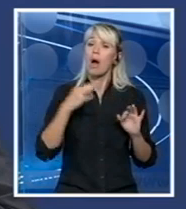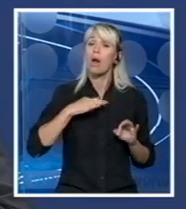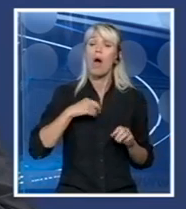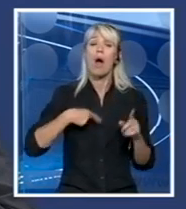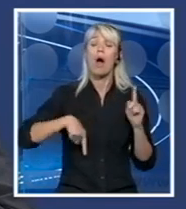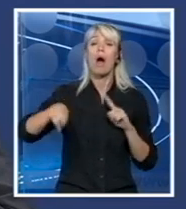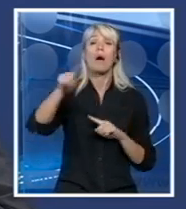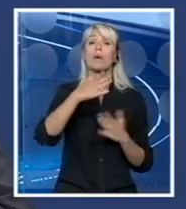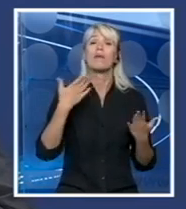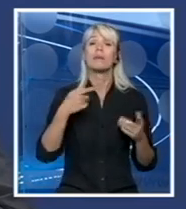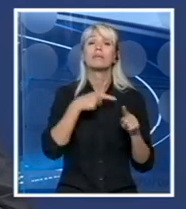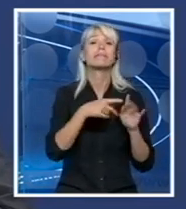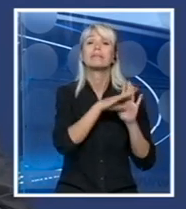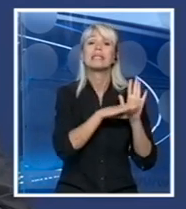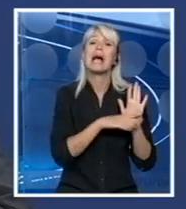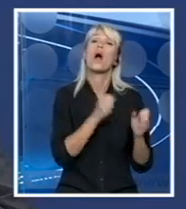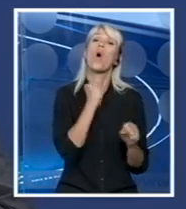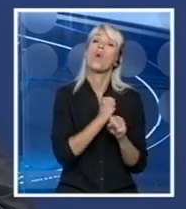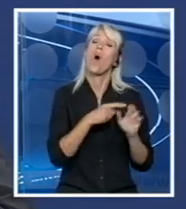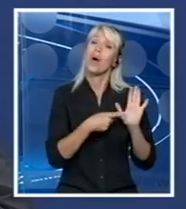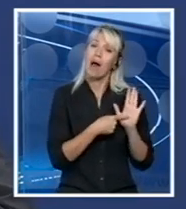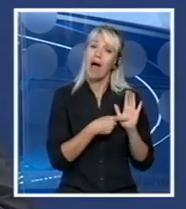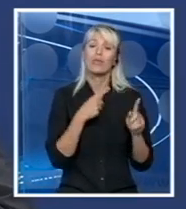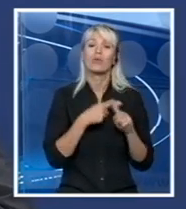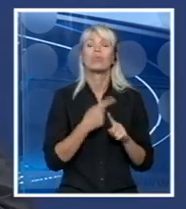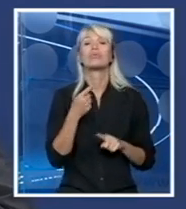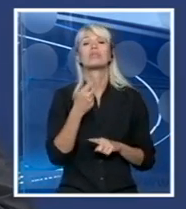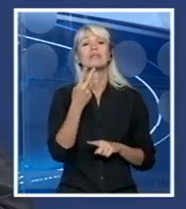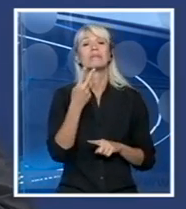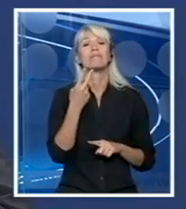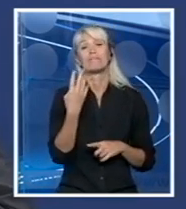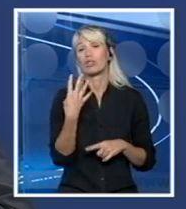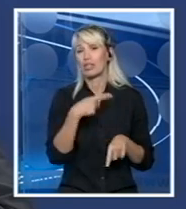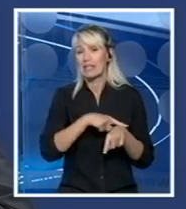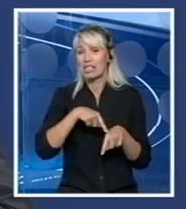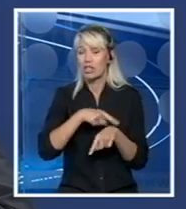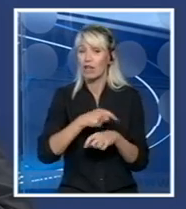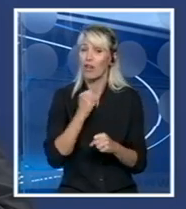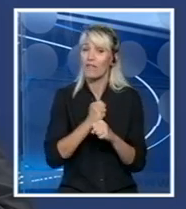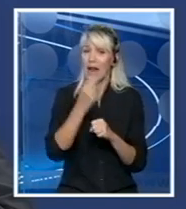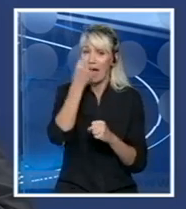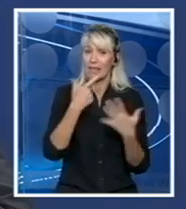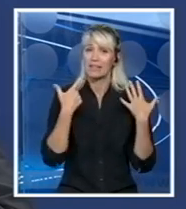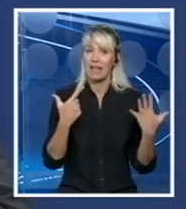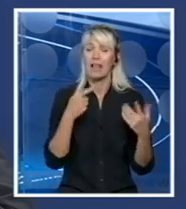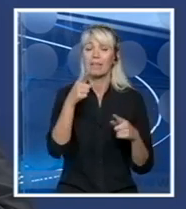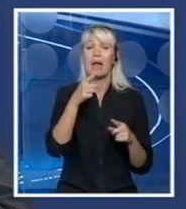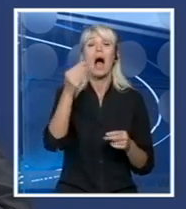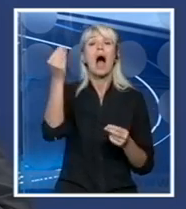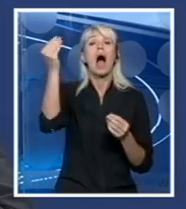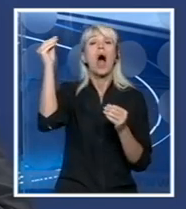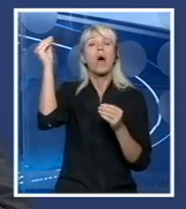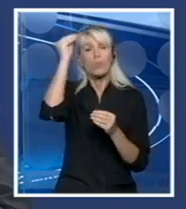je zakon o radu i 4-časovna radna nedelja. U prosveti je to i zakon o sistemu obrazovanja i vaspitanja koji